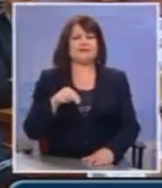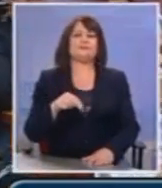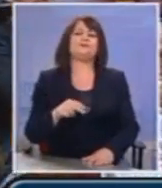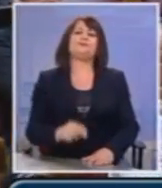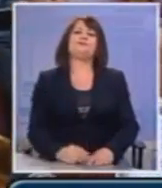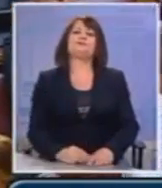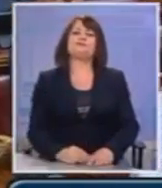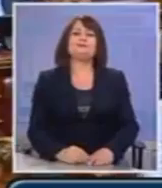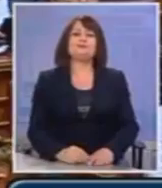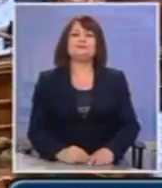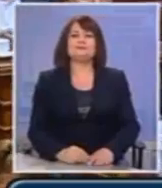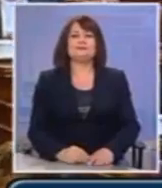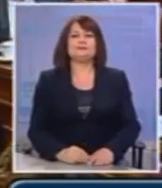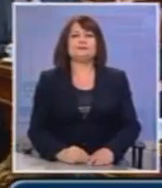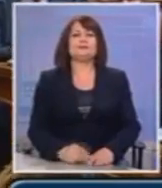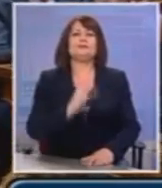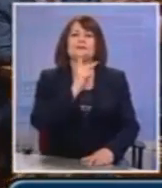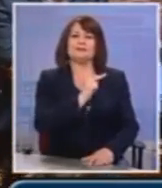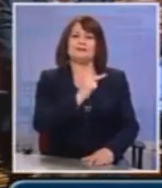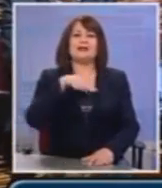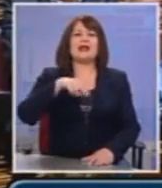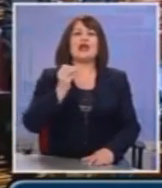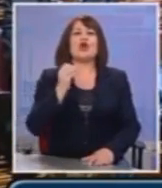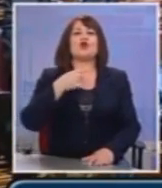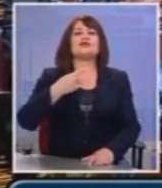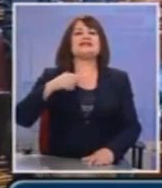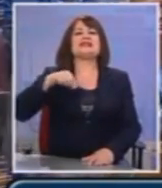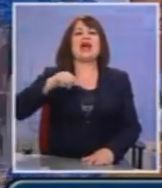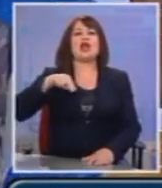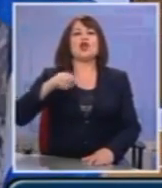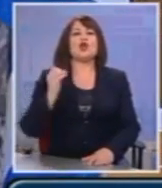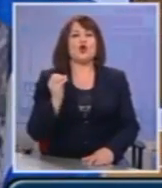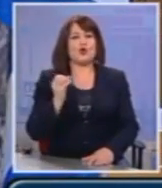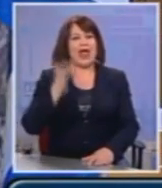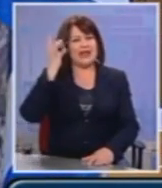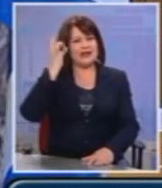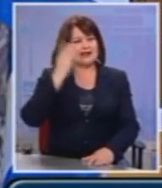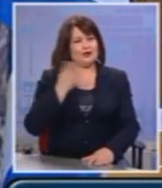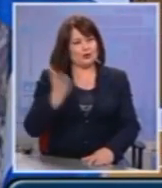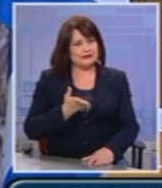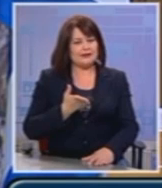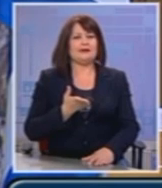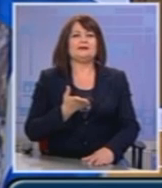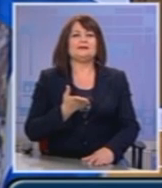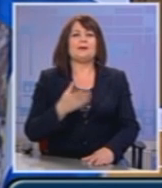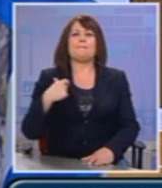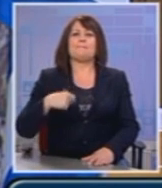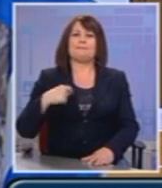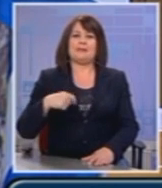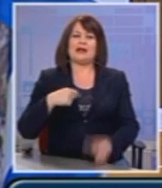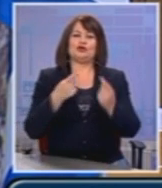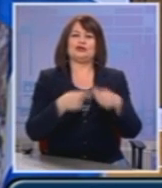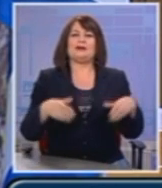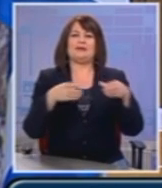λίκε τον κύριο κλάουντιο οζάν από την αργεντινή ο οποίος είναι μέλλος της